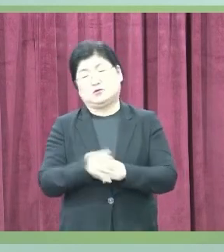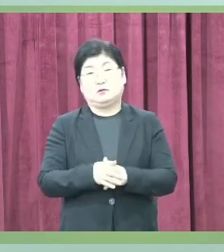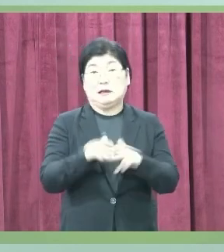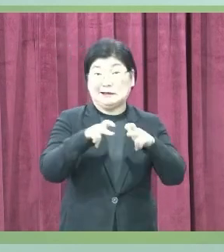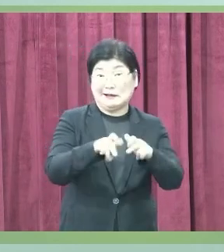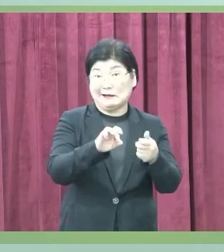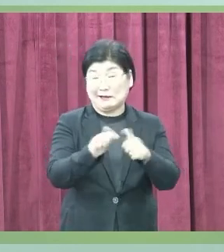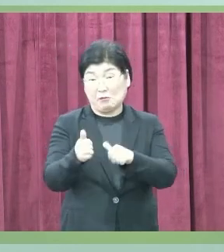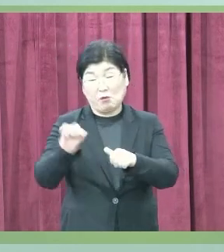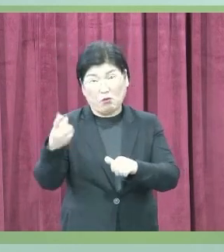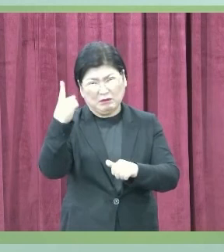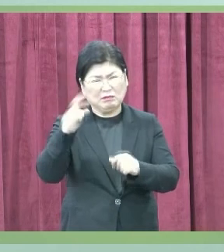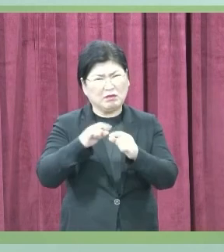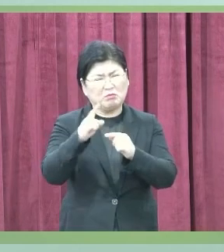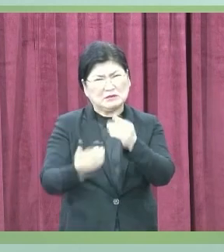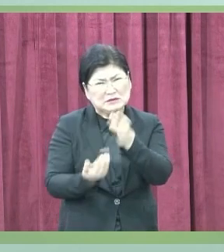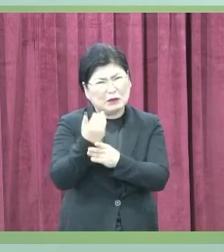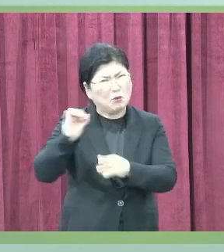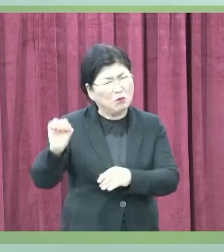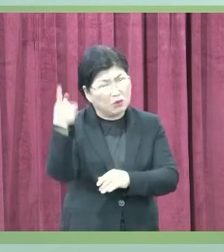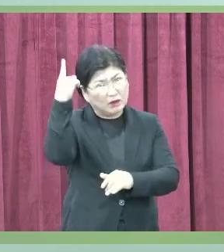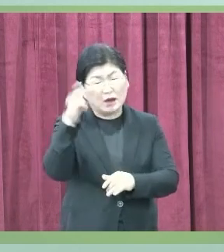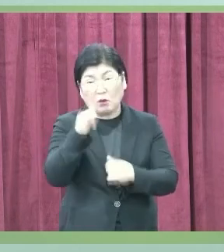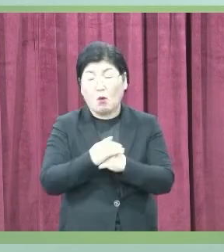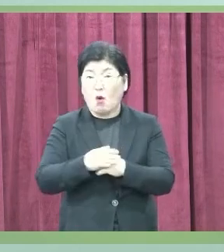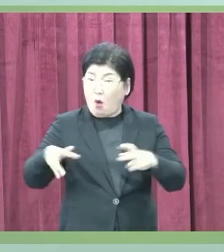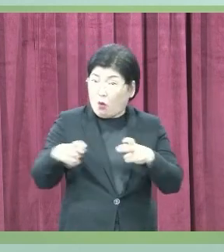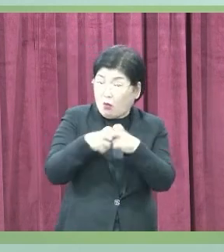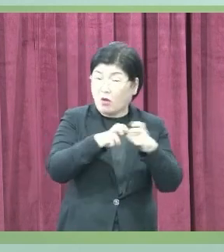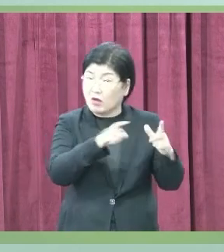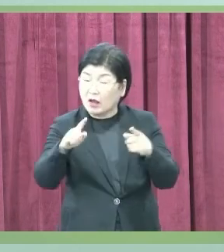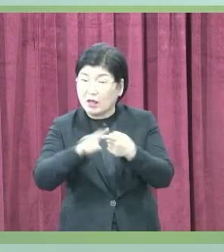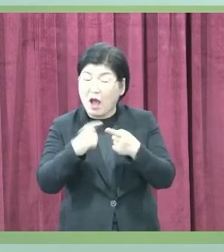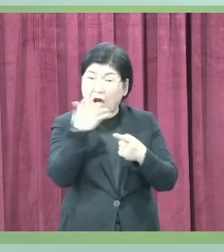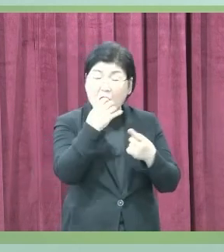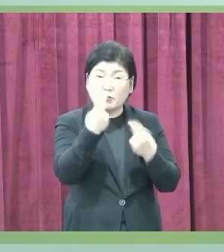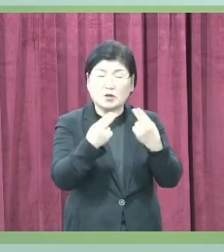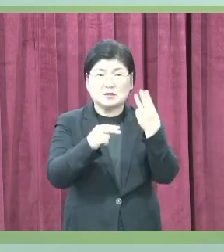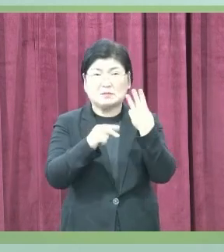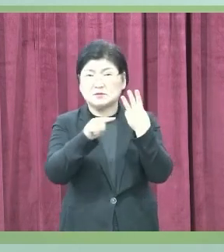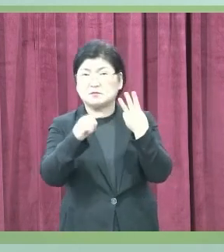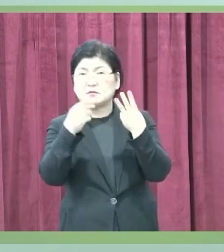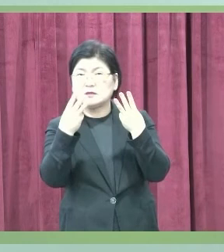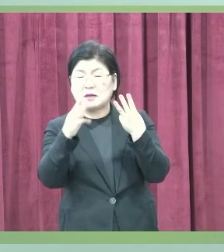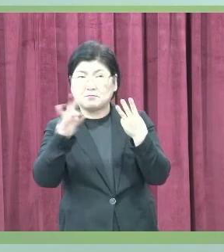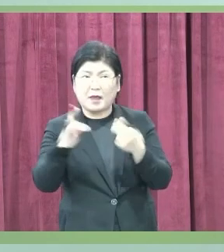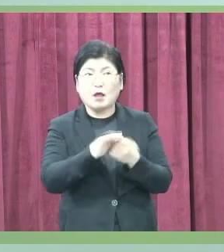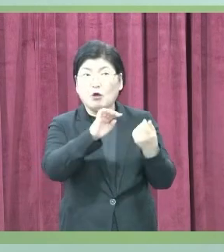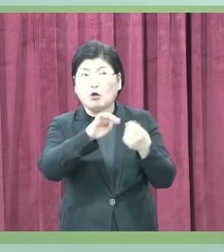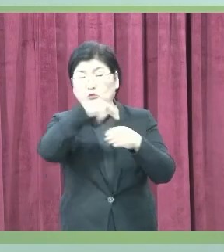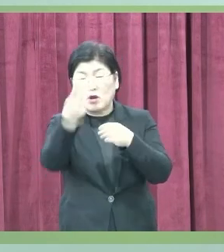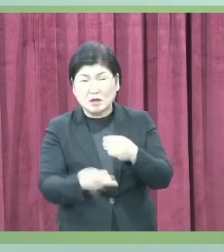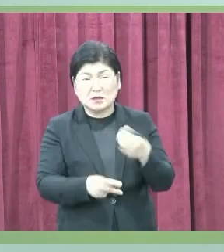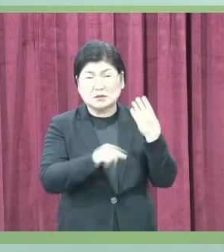사망 원인이 사고사가 지금 운수사고가 비장애인에 비해서 3.3배, 추락사고가 4.6배,